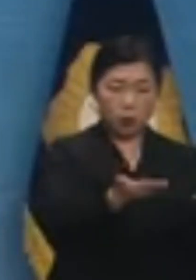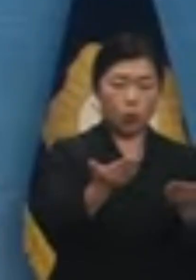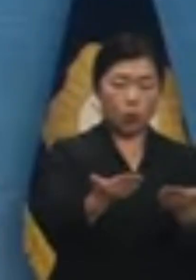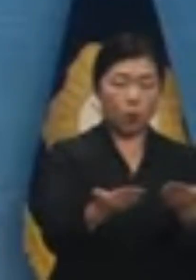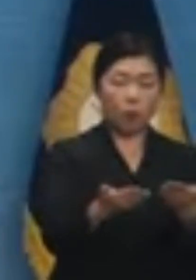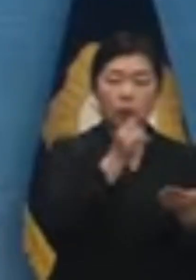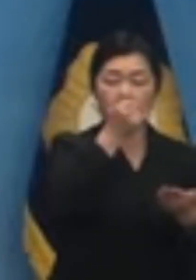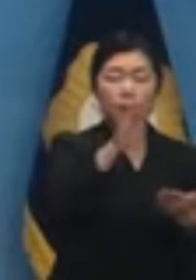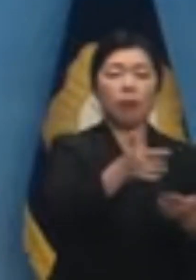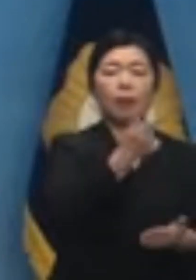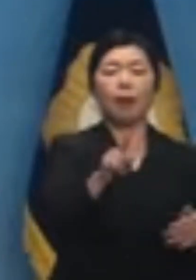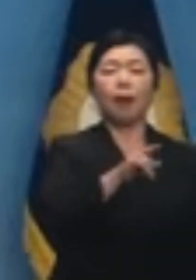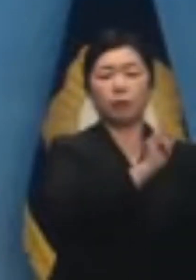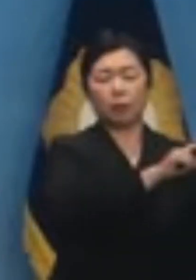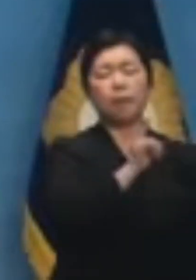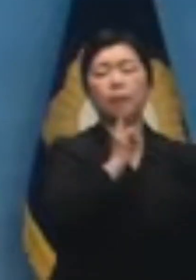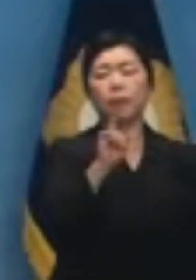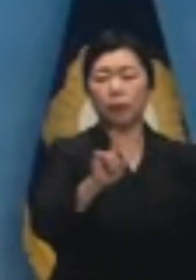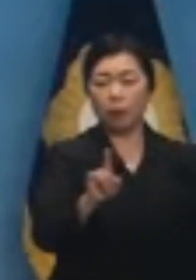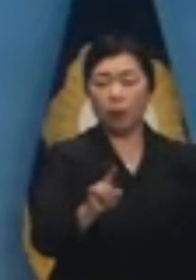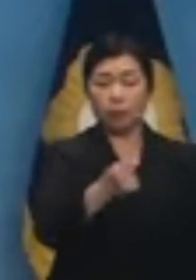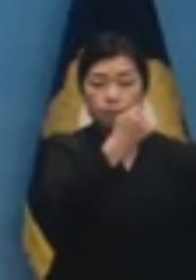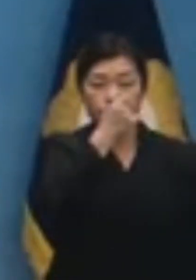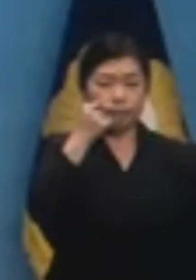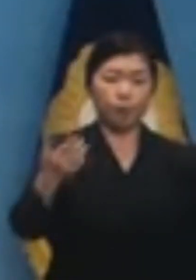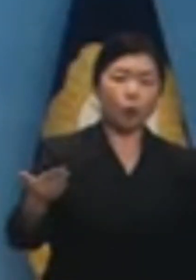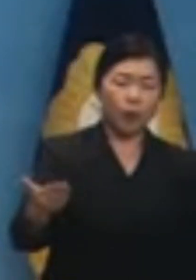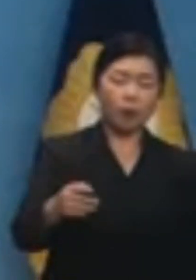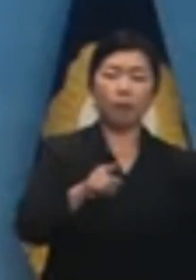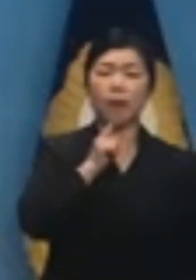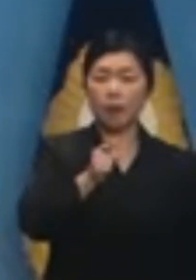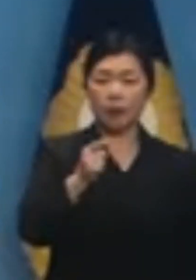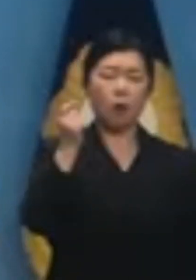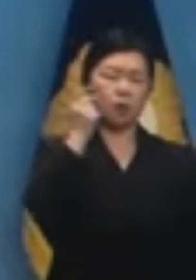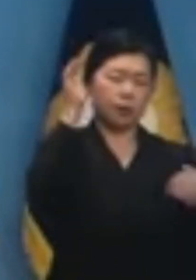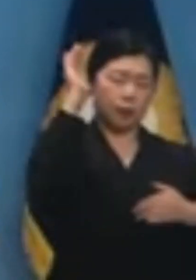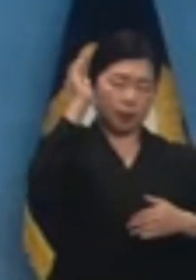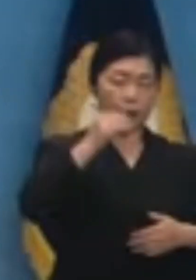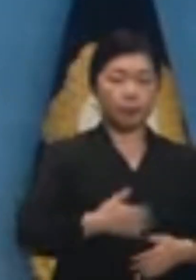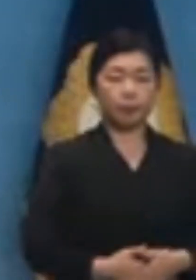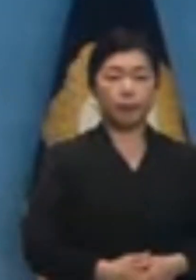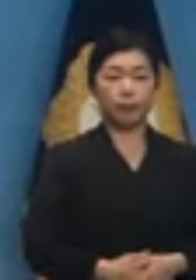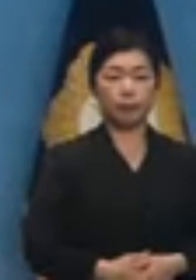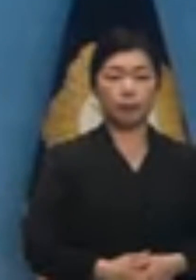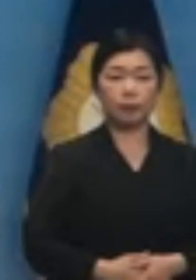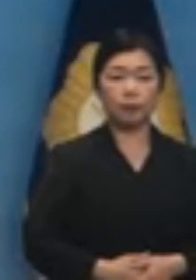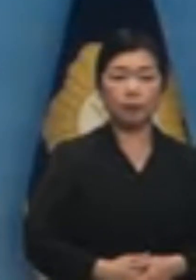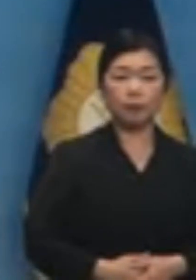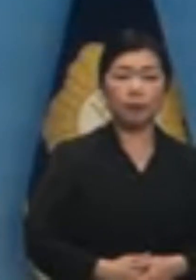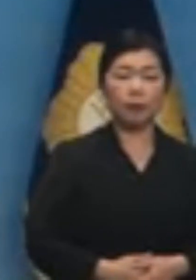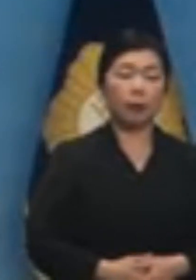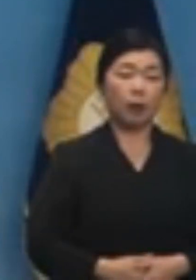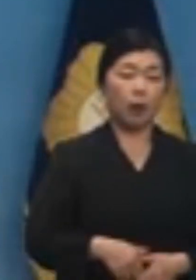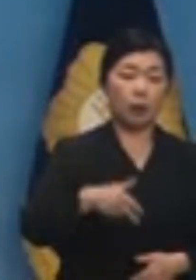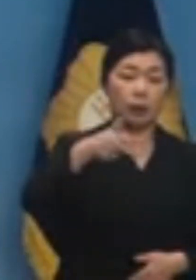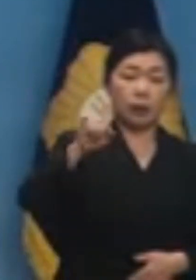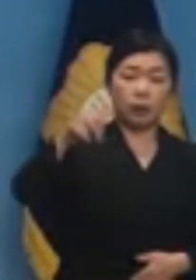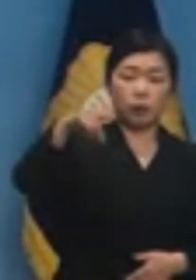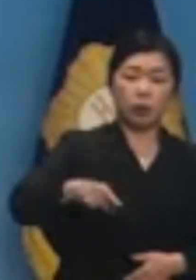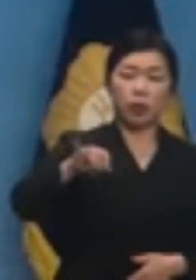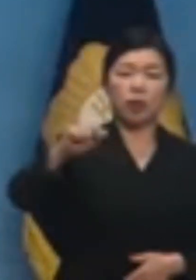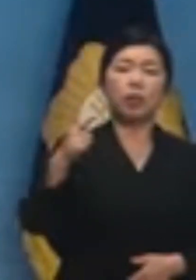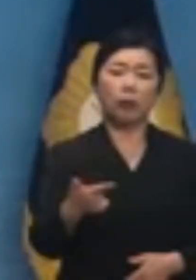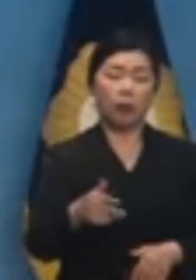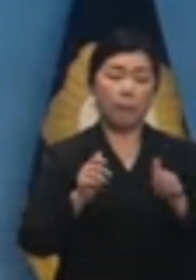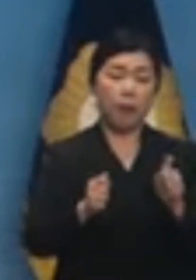사진을 두고 나경원 의원은 제대로 된 근거 하나 없다며 거짓말을 한 것입니다. 또한 그간 지기현 판사는